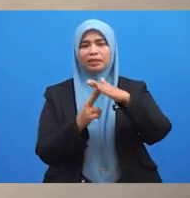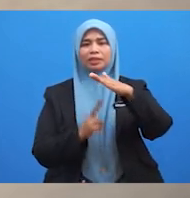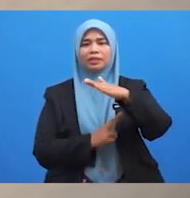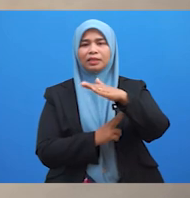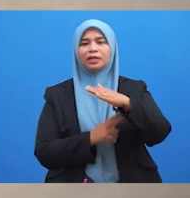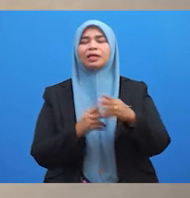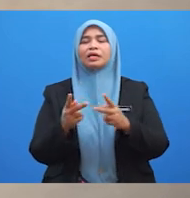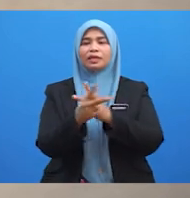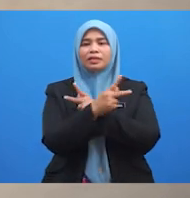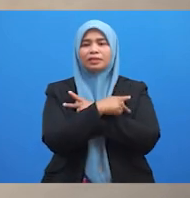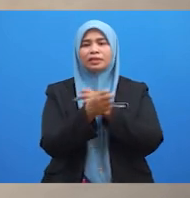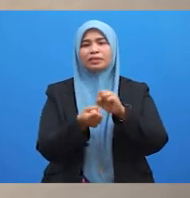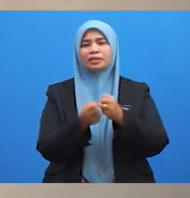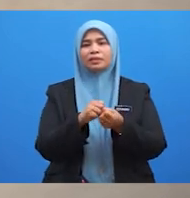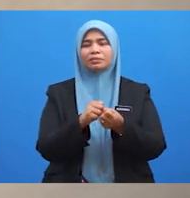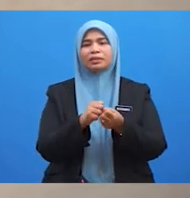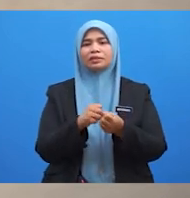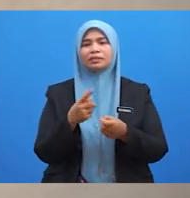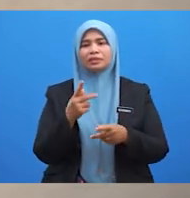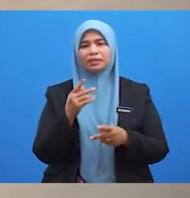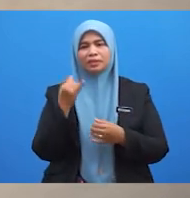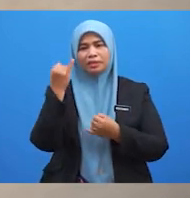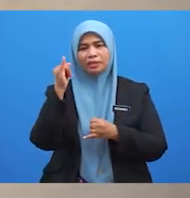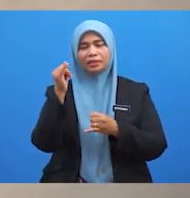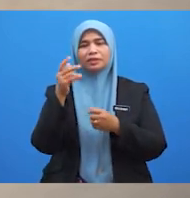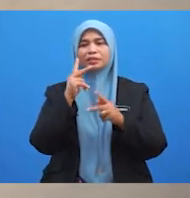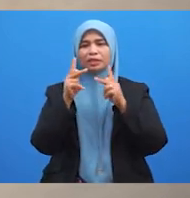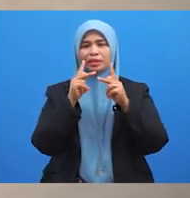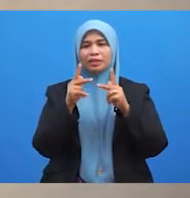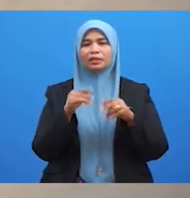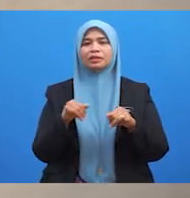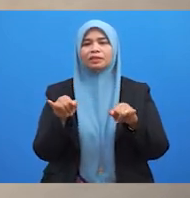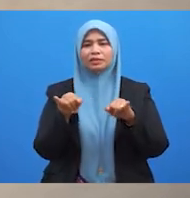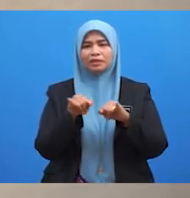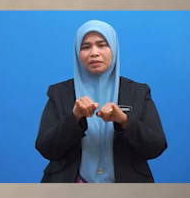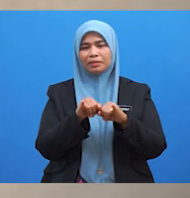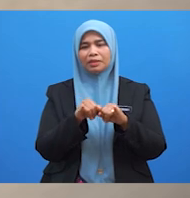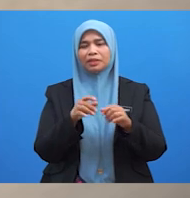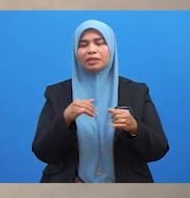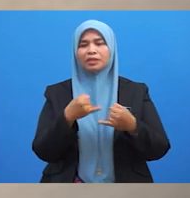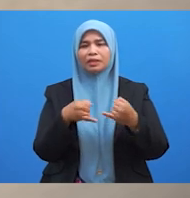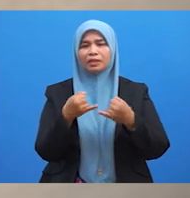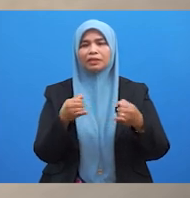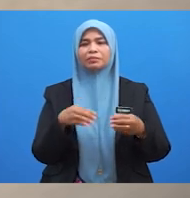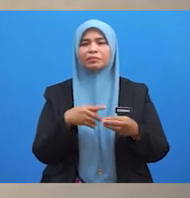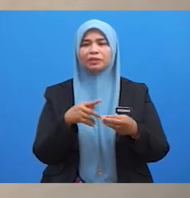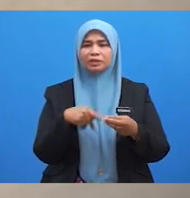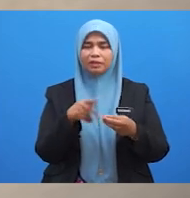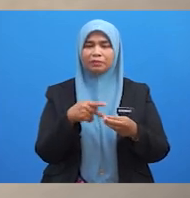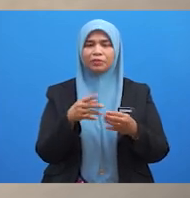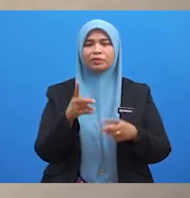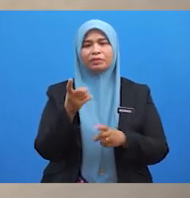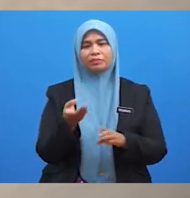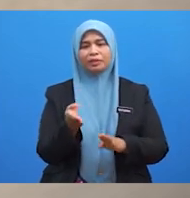Kasih sahabat seia sekata, ibarat tali bersimpul mati.